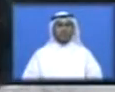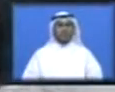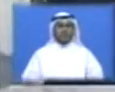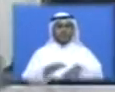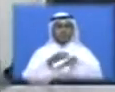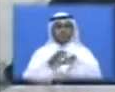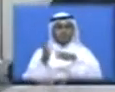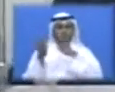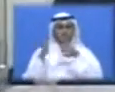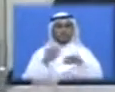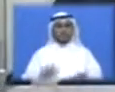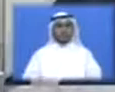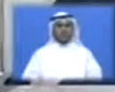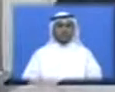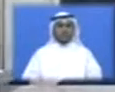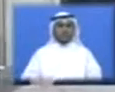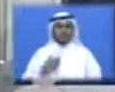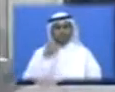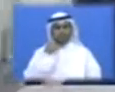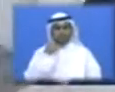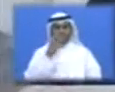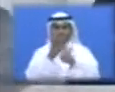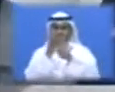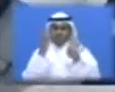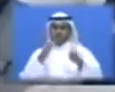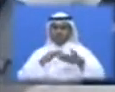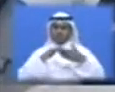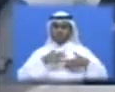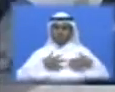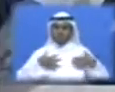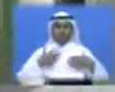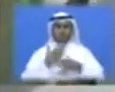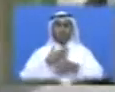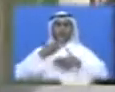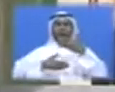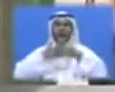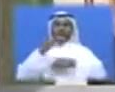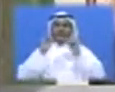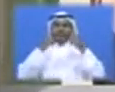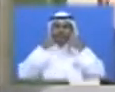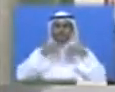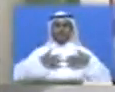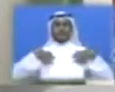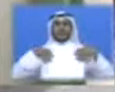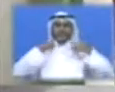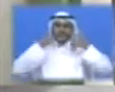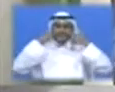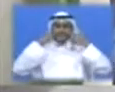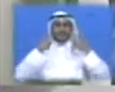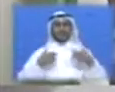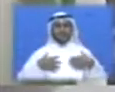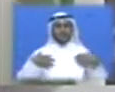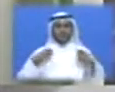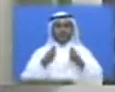الفطر المبارك في إطار حملة كويتية جديدة باسم كسوة العيد للأشقاء السوريين من أهل الكويت،